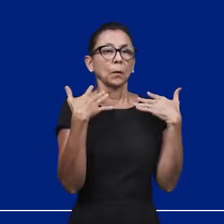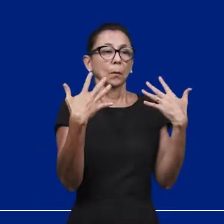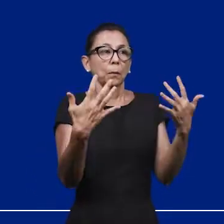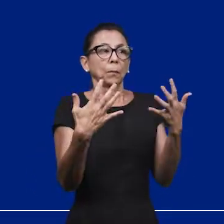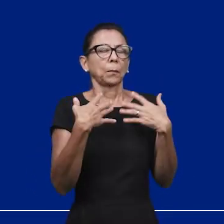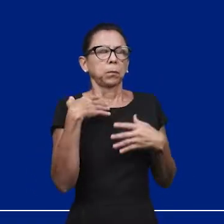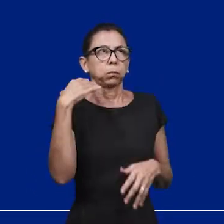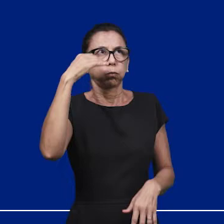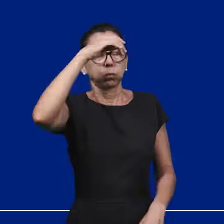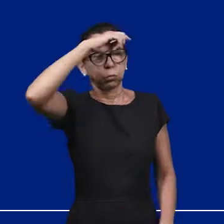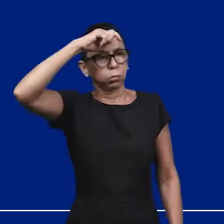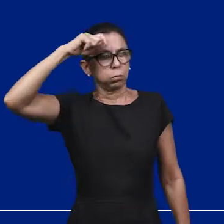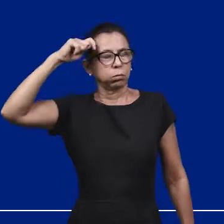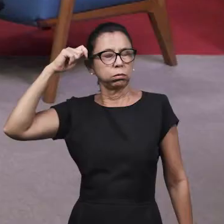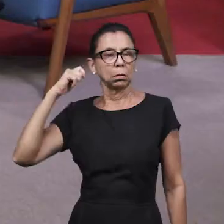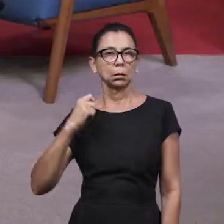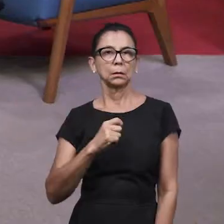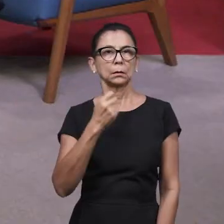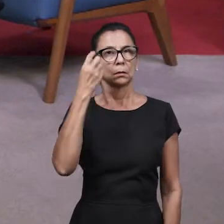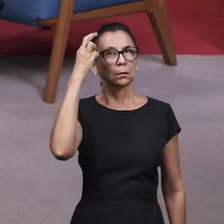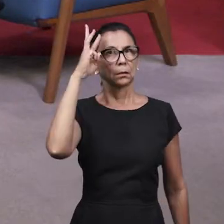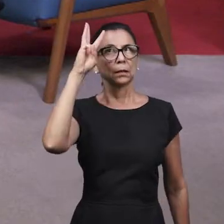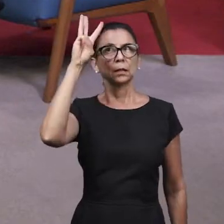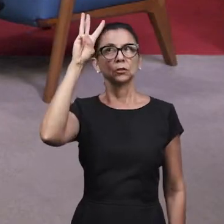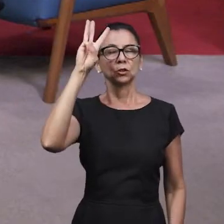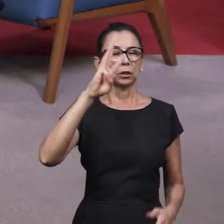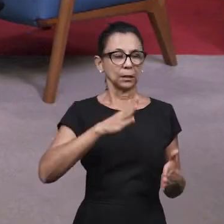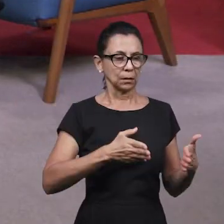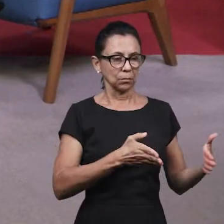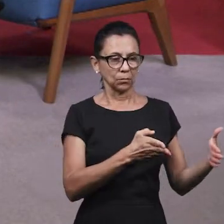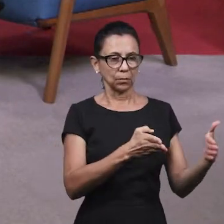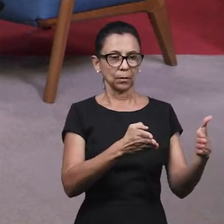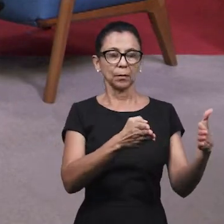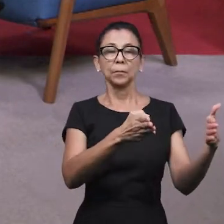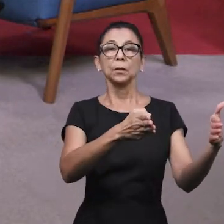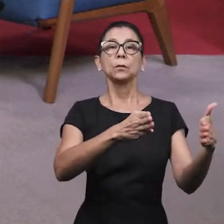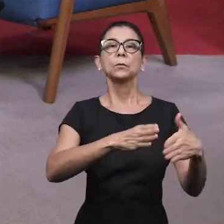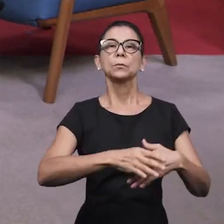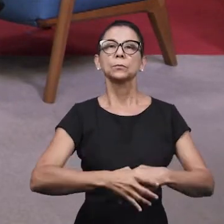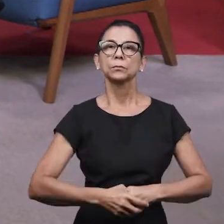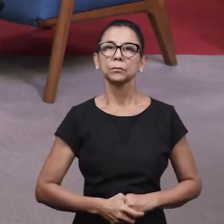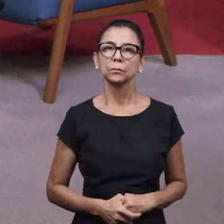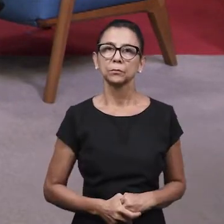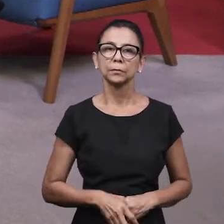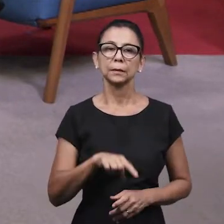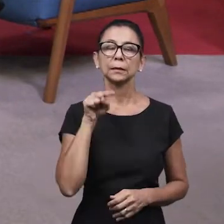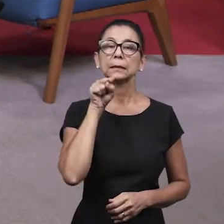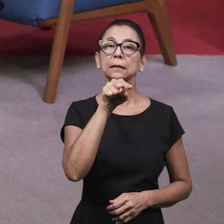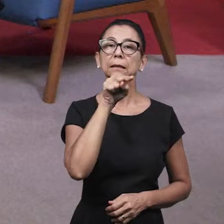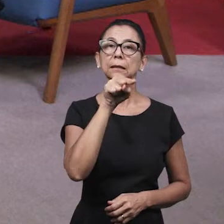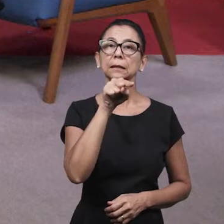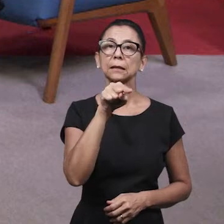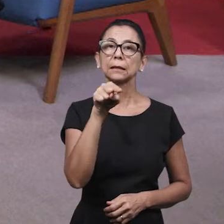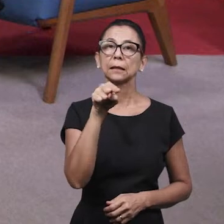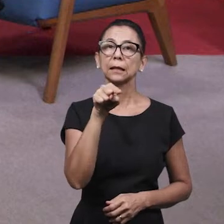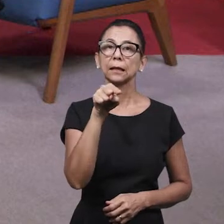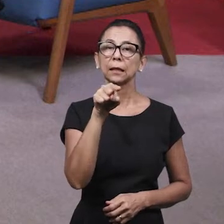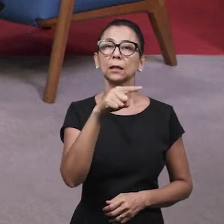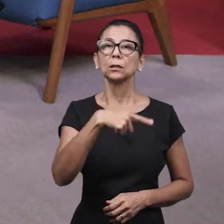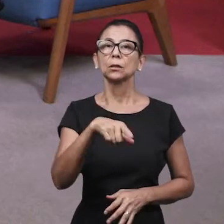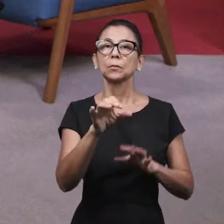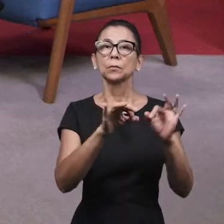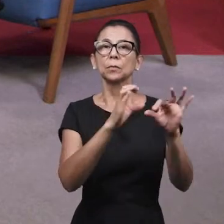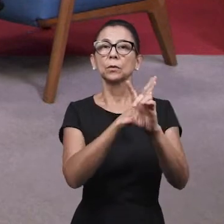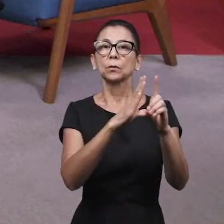dira. Et là, on pose la question, d'où Moïse a sorti cela? Chemin de 3 jours, ça c'est